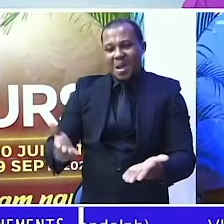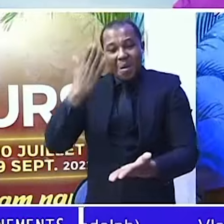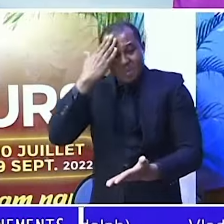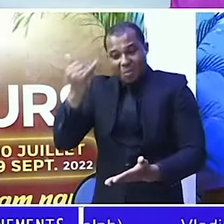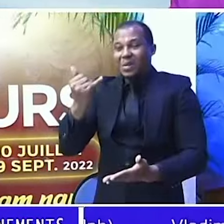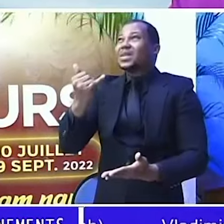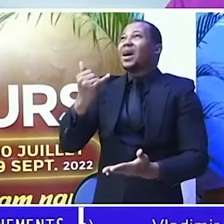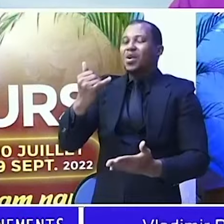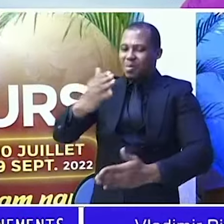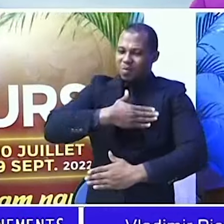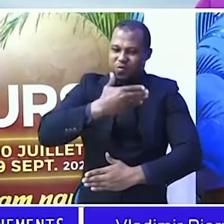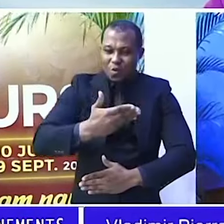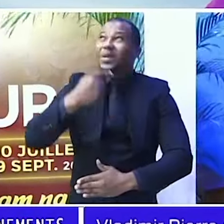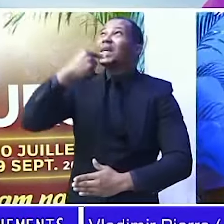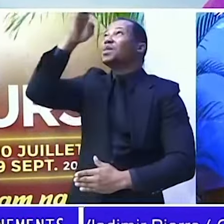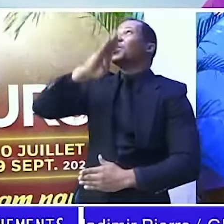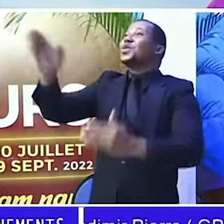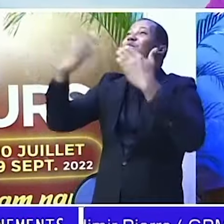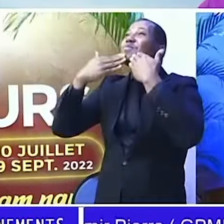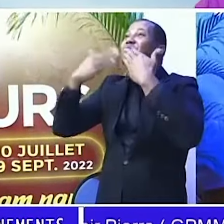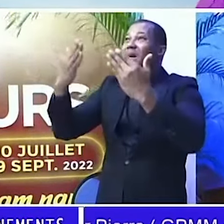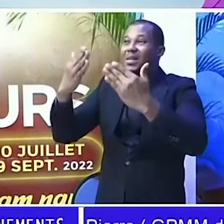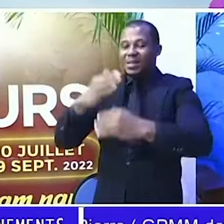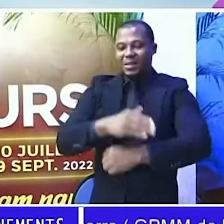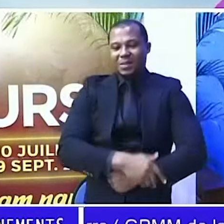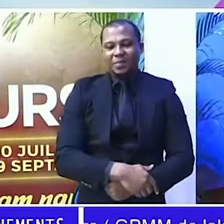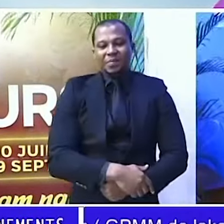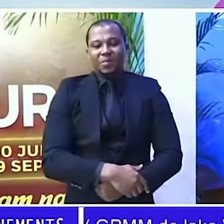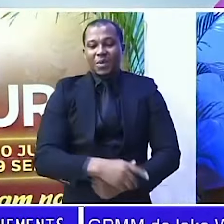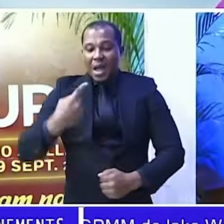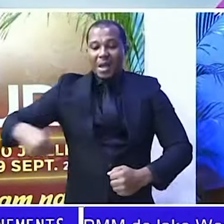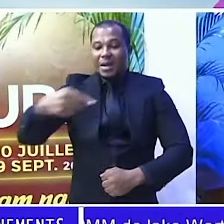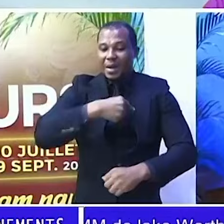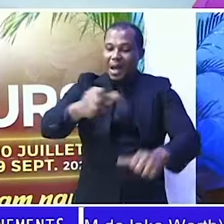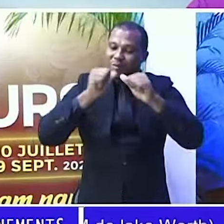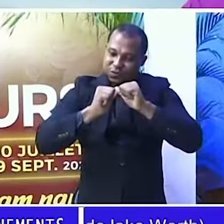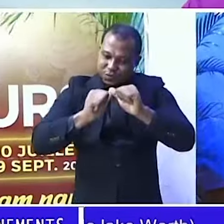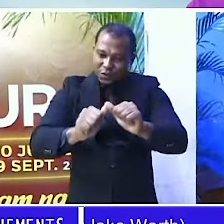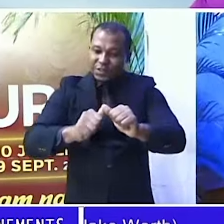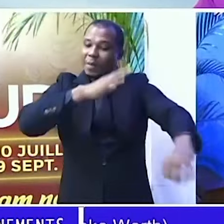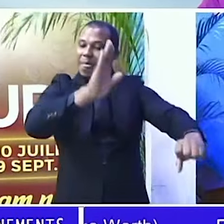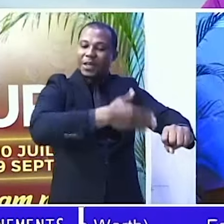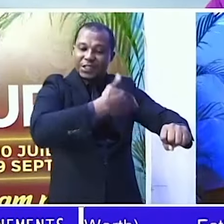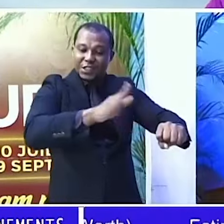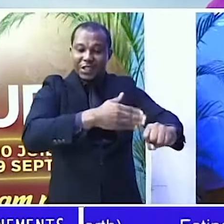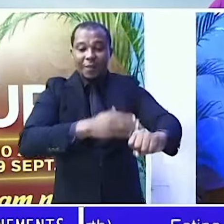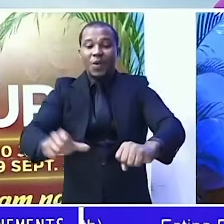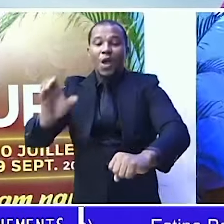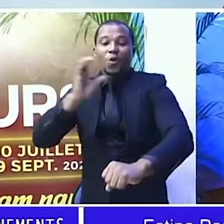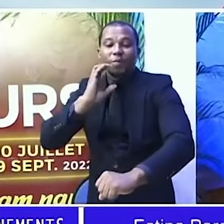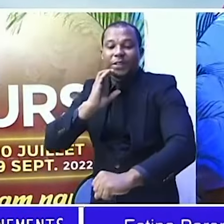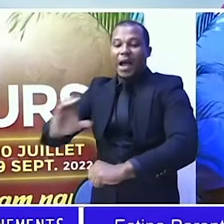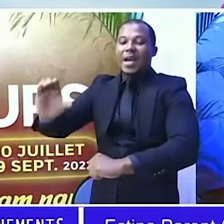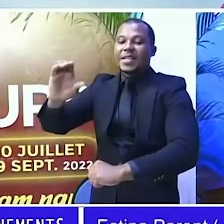merci et nous connaît que tout fidèle yo pas là pour nous faire l'ensemble mais chanter Klomishka